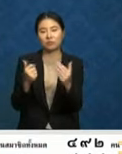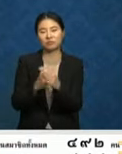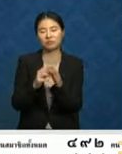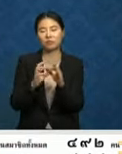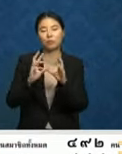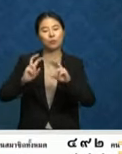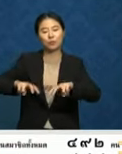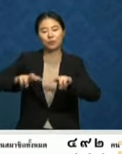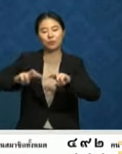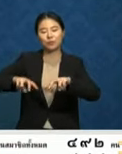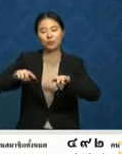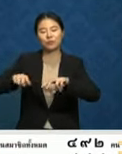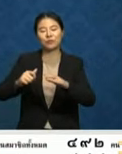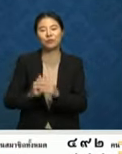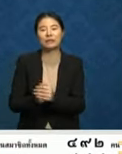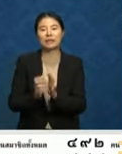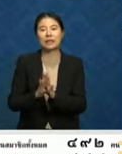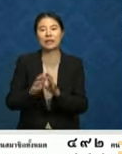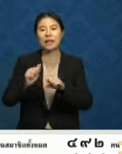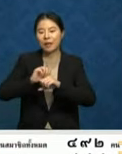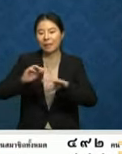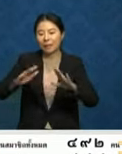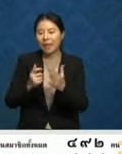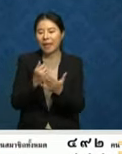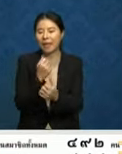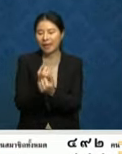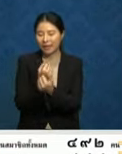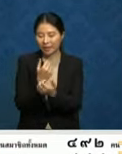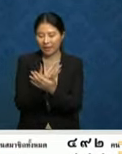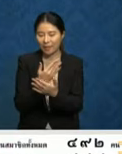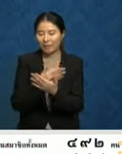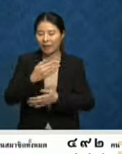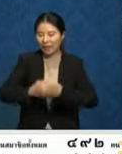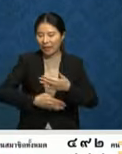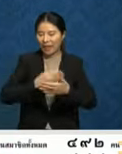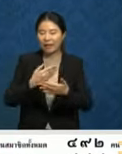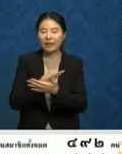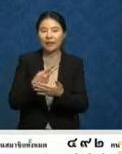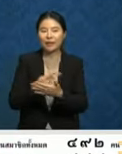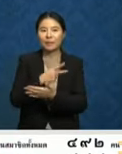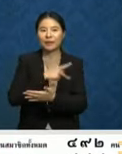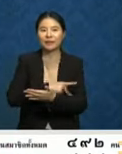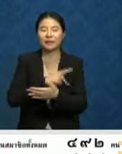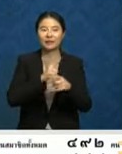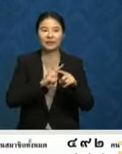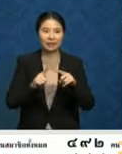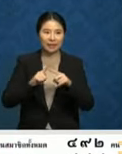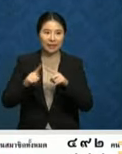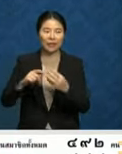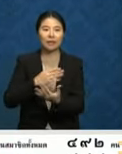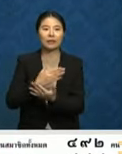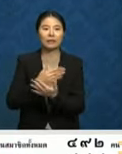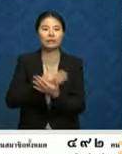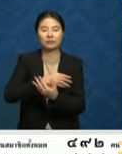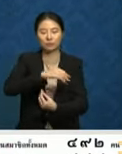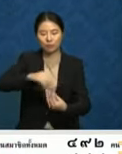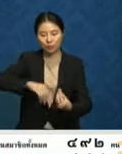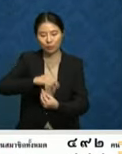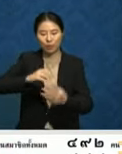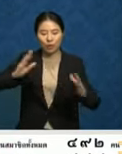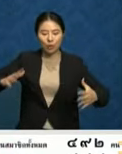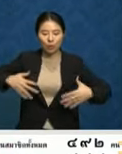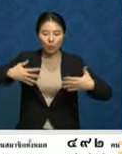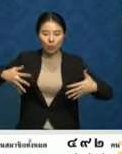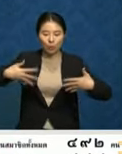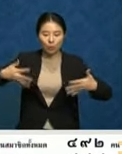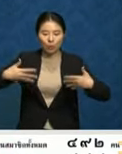งานวิจัยนะคะไปครบวงจรสู่ผลิตภัณฑ์แล้วก็สามารถที่จะสร้างรายได้เพิ่มขึ้นรายได้ทั้งหลาย